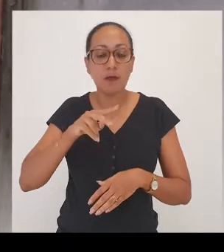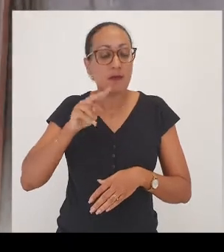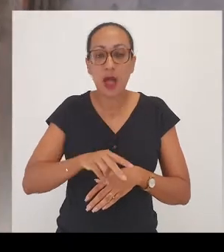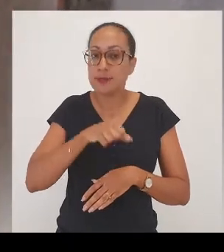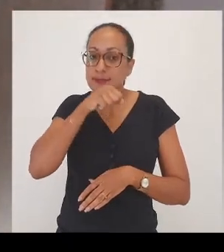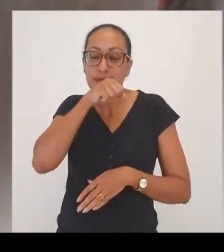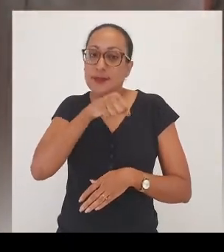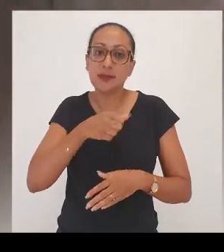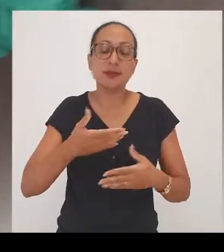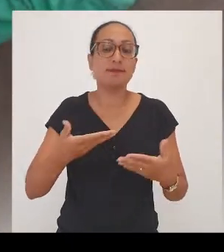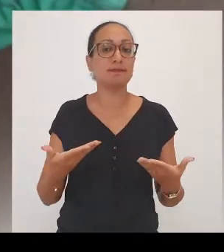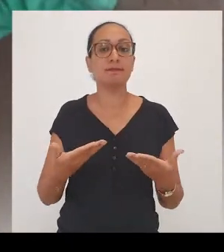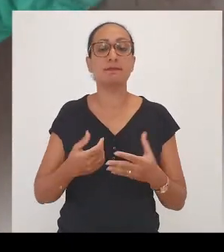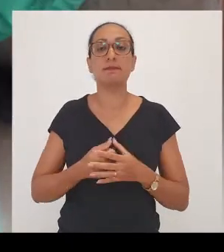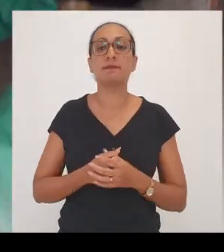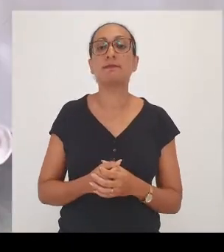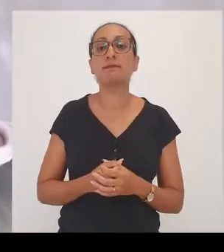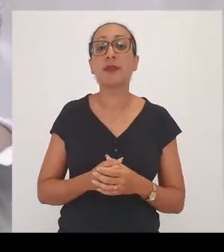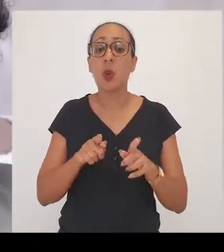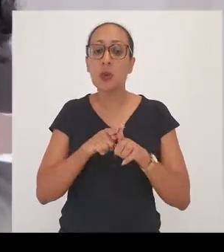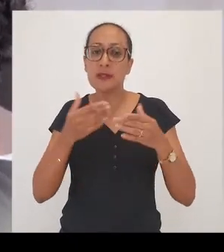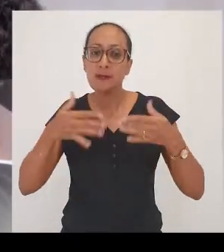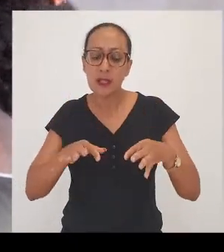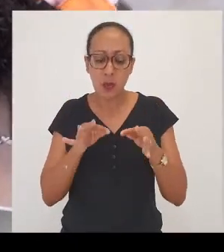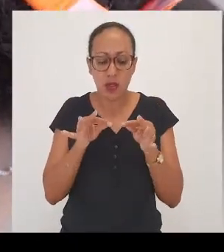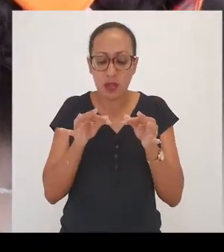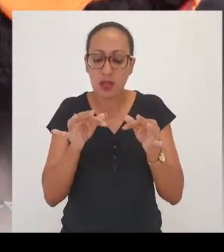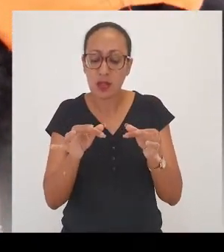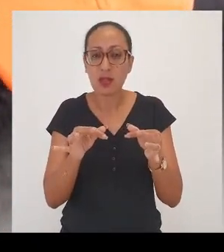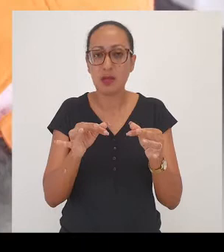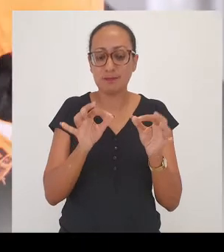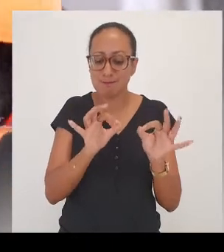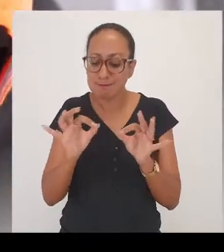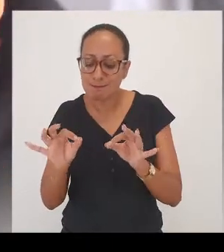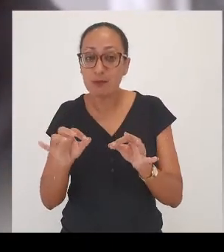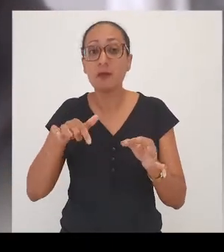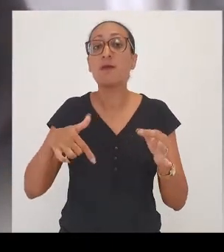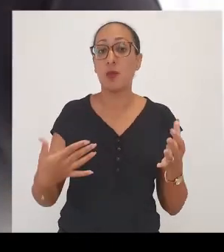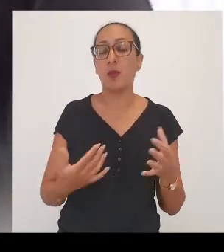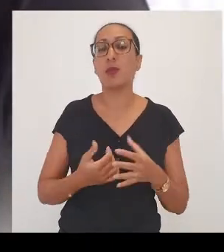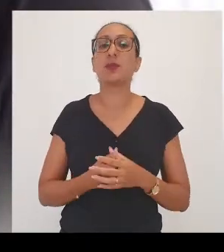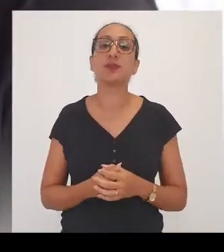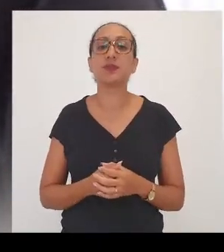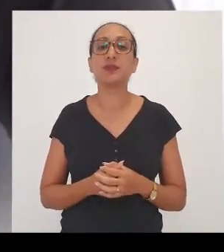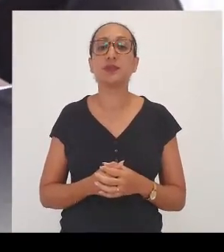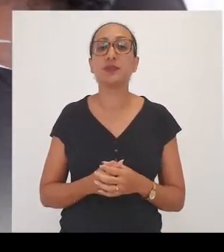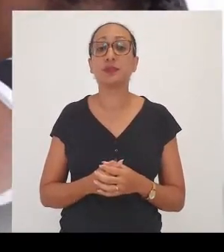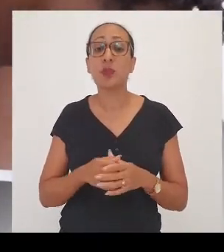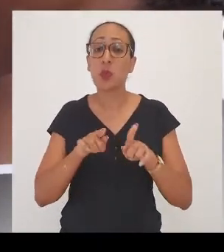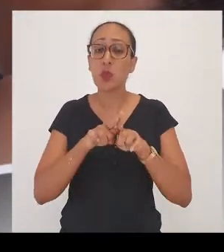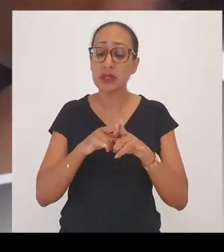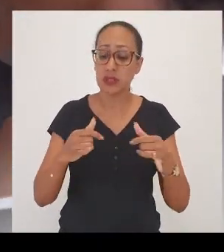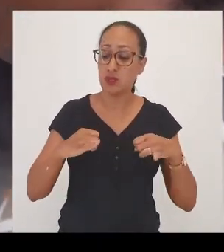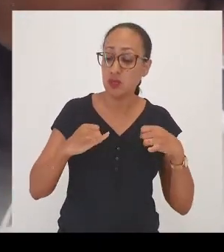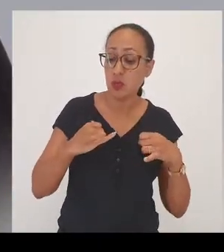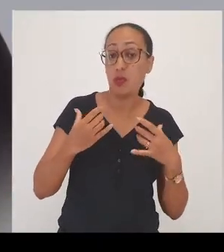un amour profond. C'est un travail qui nécessite des finitions particulières et vraiment la plus grosse difficulté est de trouver des